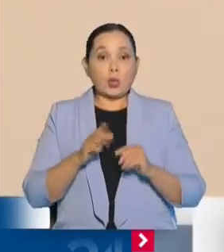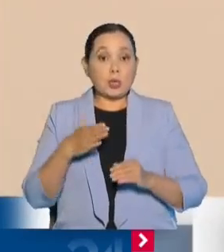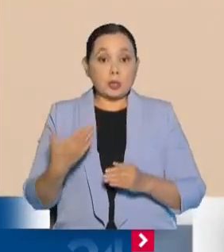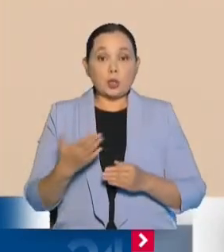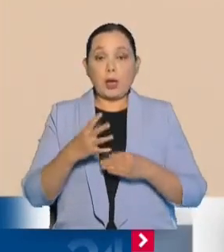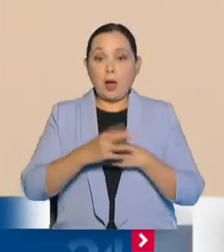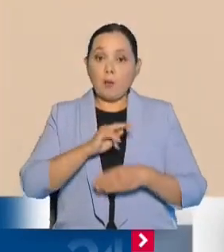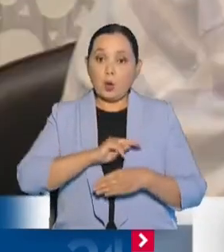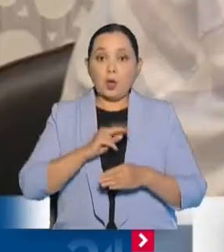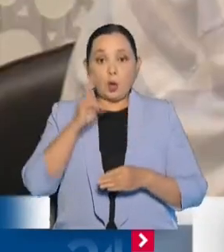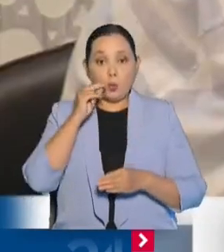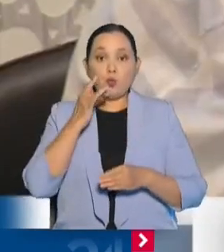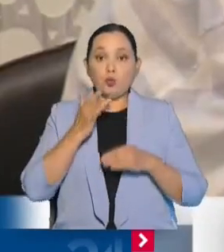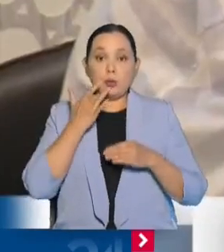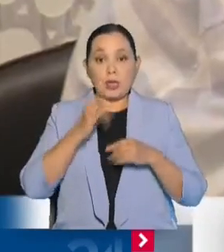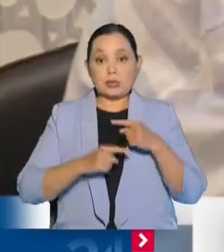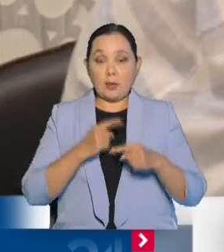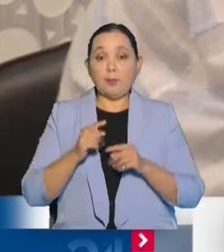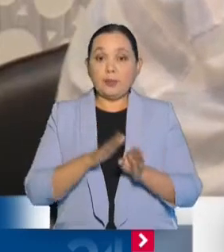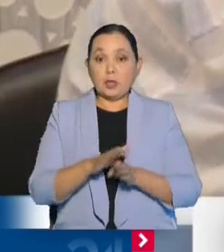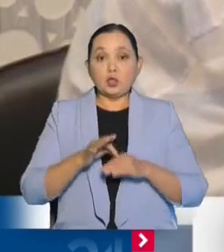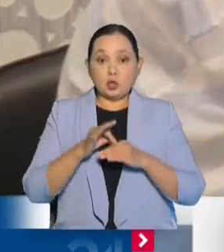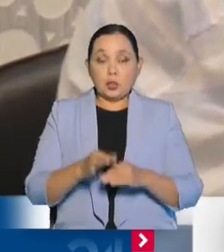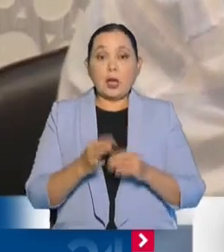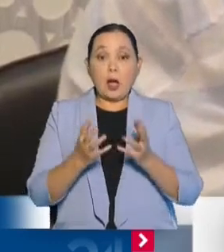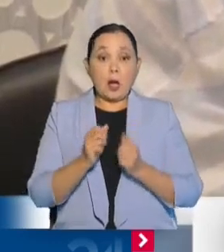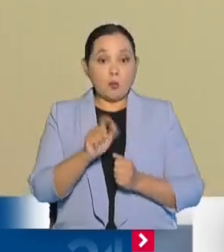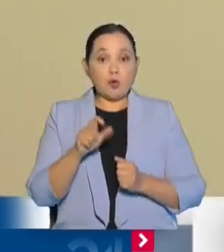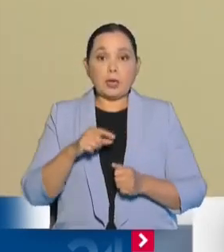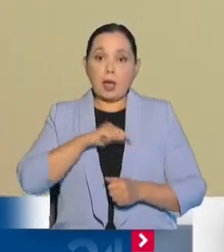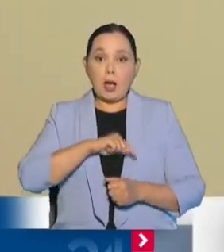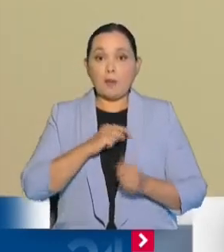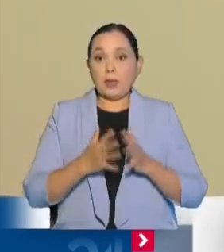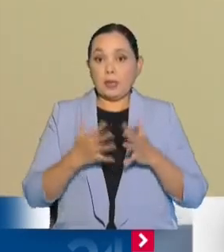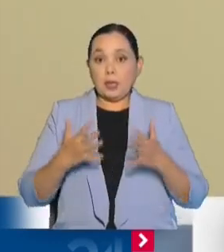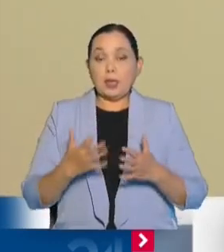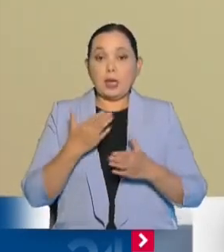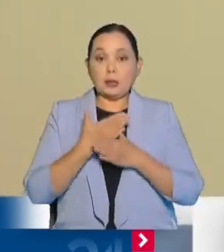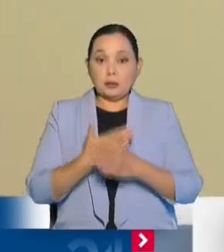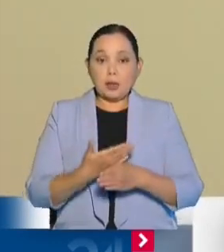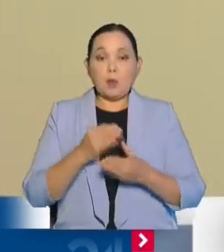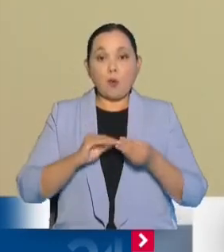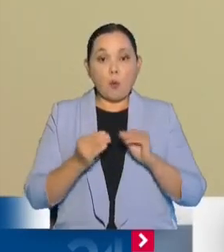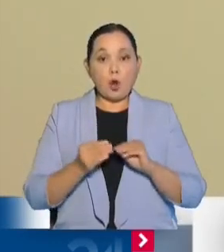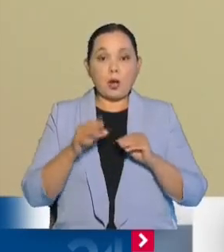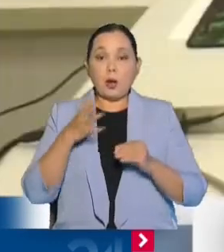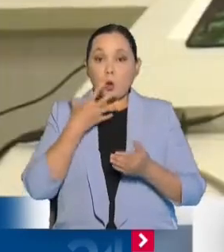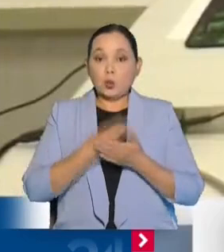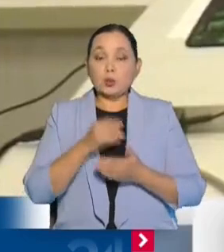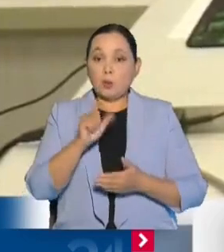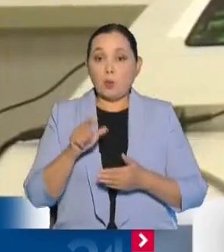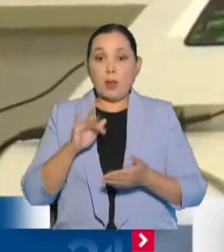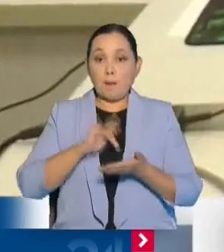tomonidan hamkorlikda muntazam ravishda tashkillashtirilayotgan ommaviy qabullarning ahamiyati katta. Fuqarolar o'z muammolari bilan viloyat